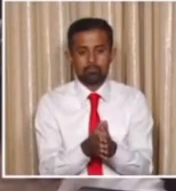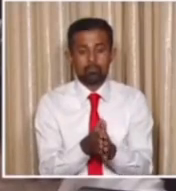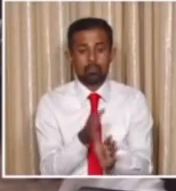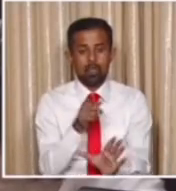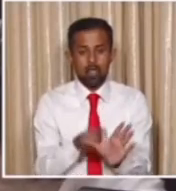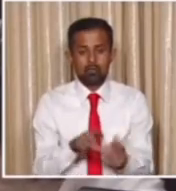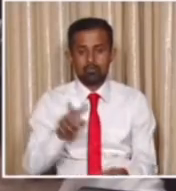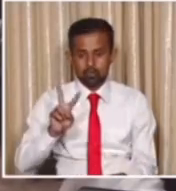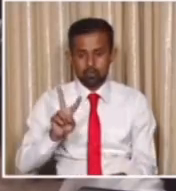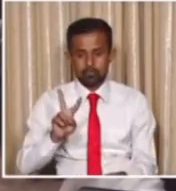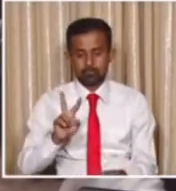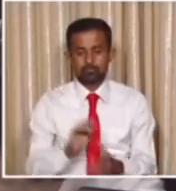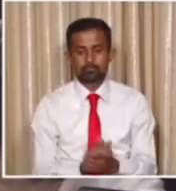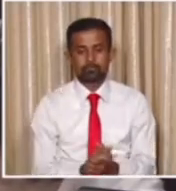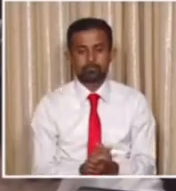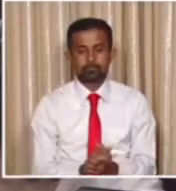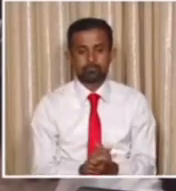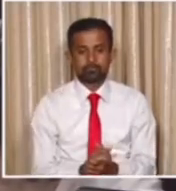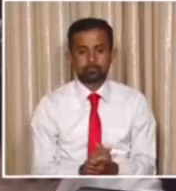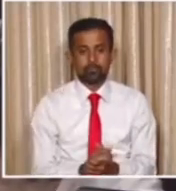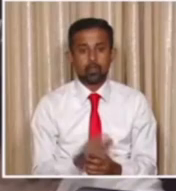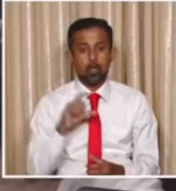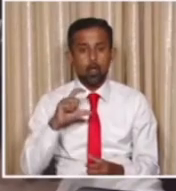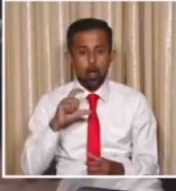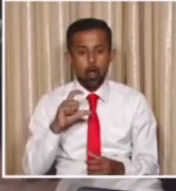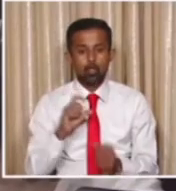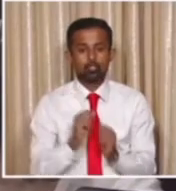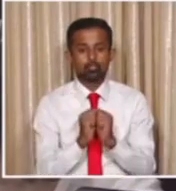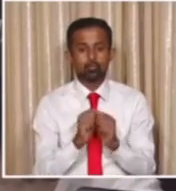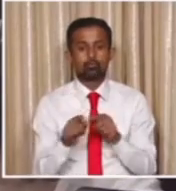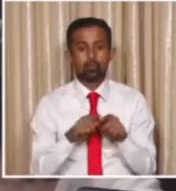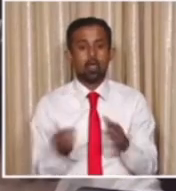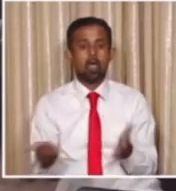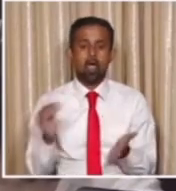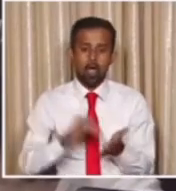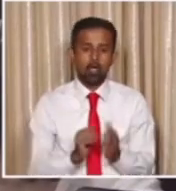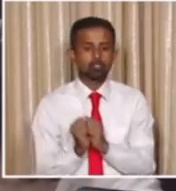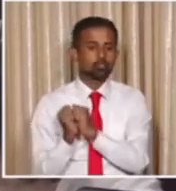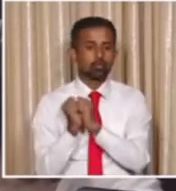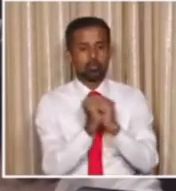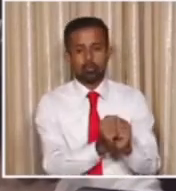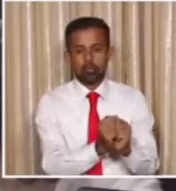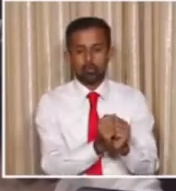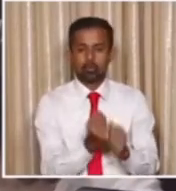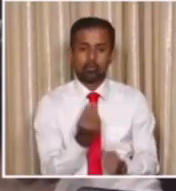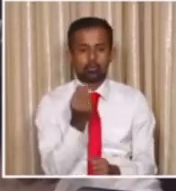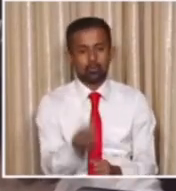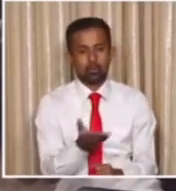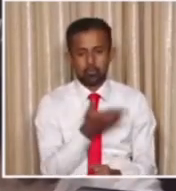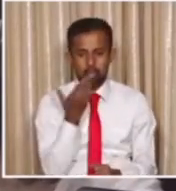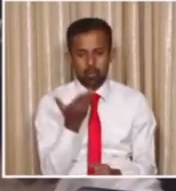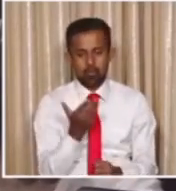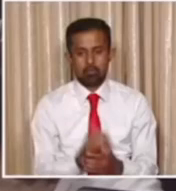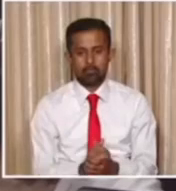වසර දෙකක කාලයක් කොන්තරත් පදනම් මත ඔවුන්ට නැවත සේවය කිරීමේ අවස්ථාව ලබල දෙන්න හැකියාවක්